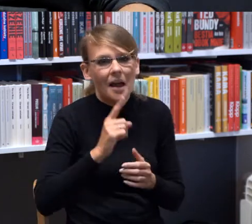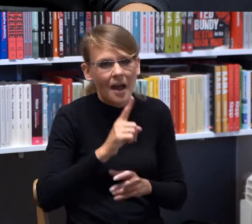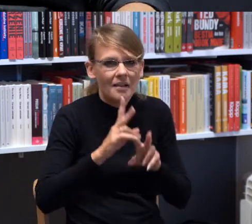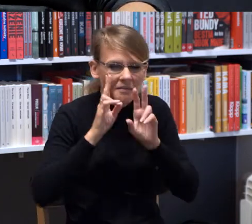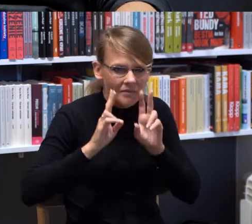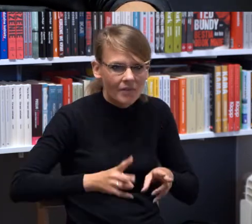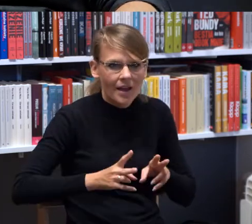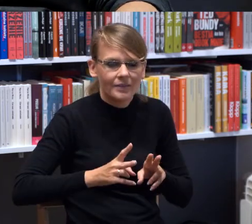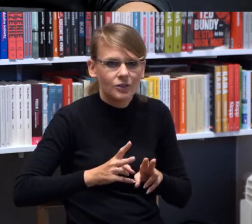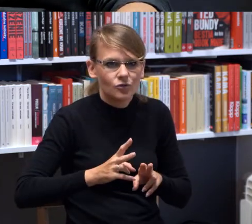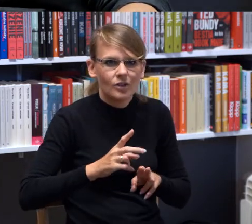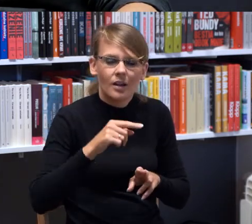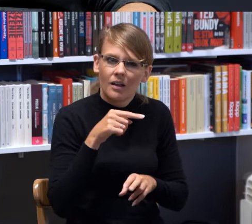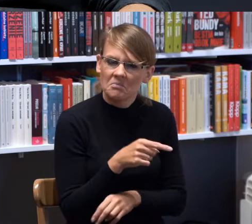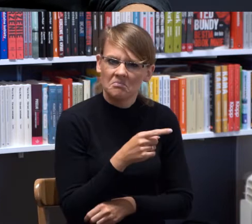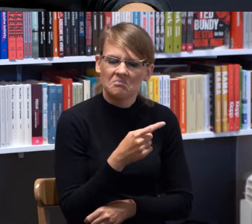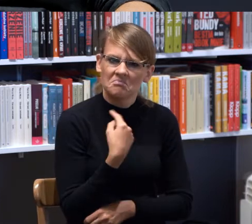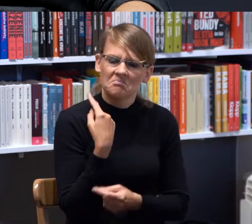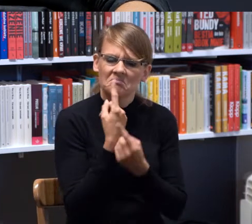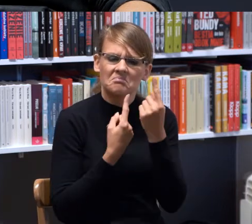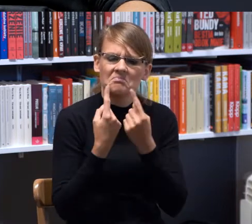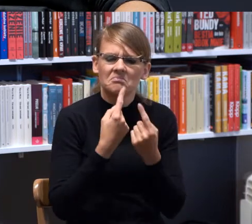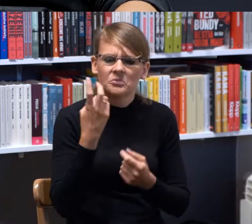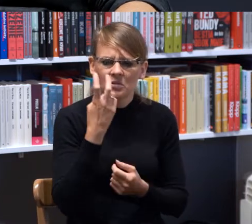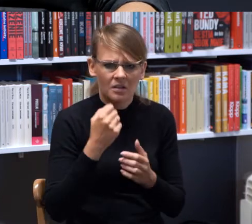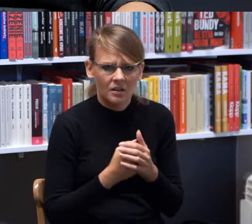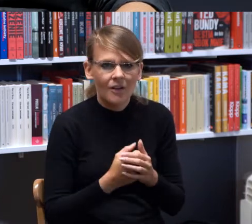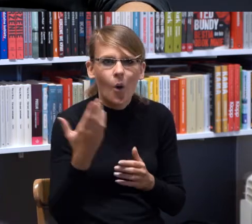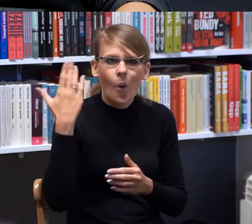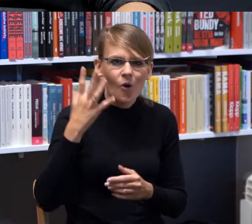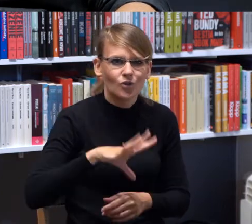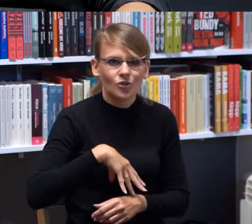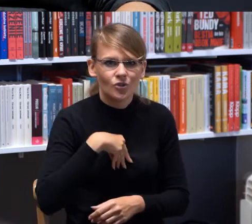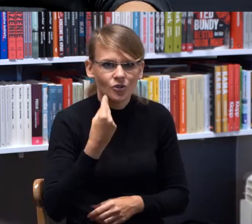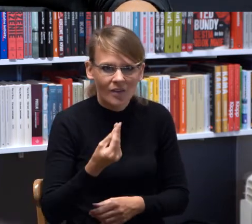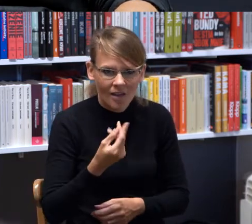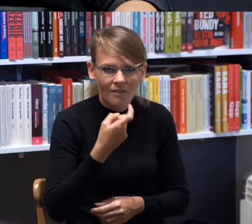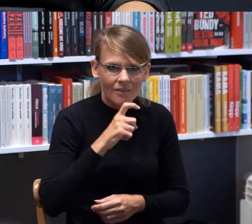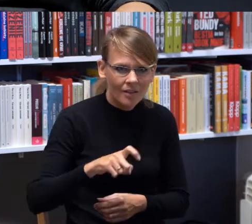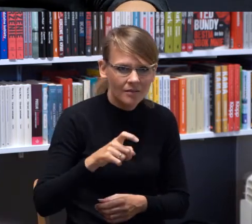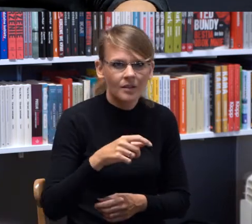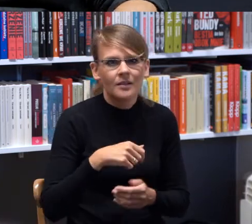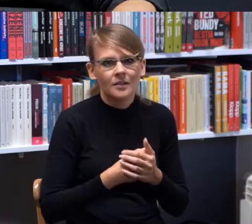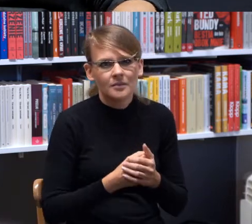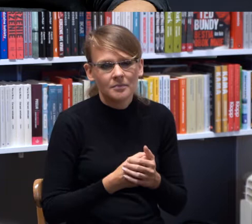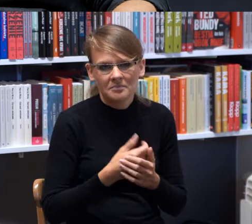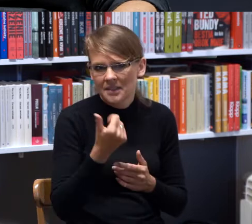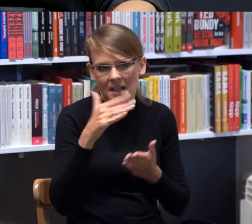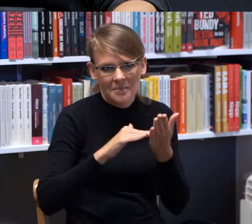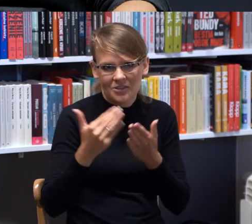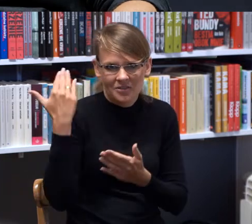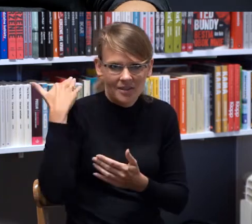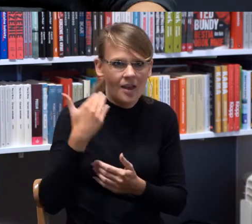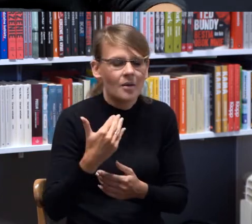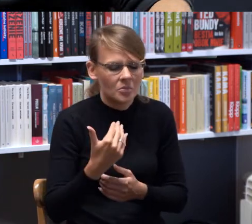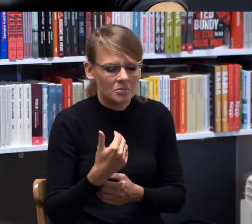jest to dla mnie intrygujące. Ostatnio było w Święta Wielkiej Nocy, czyli co, no parę miesięcy temu, miałam